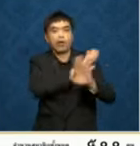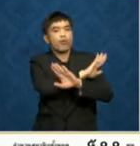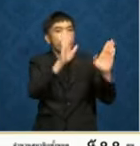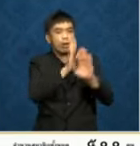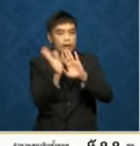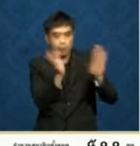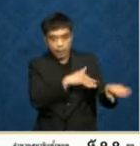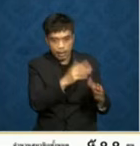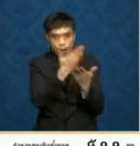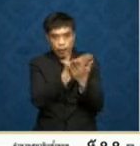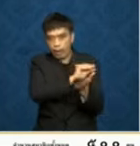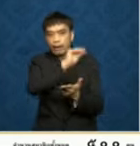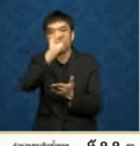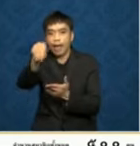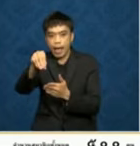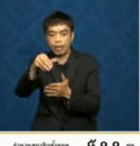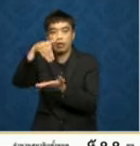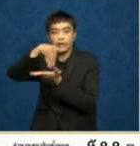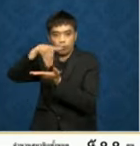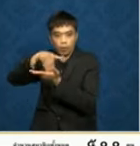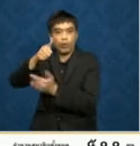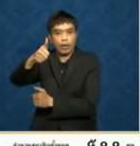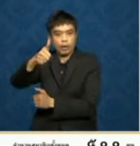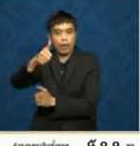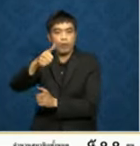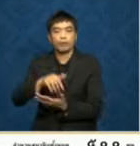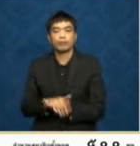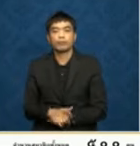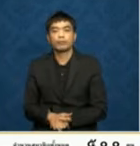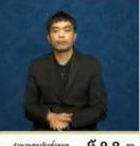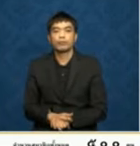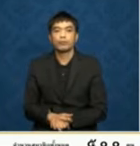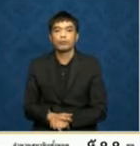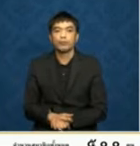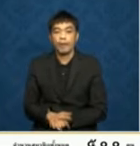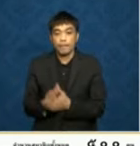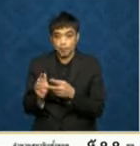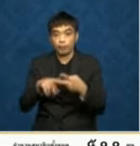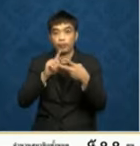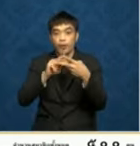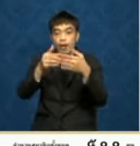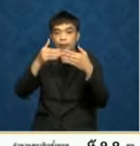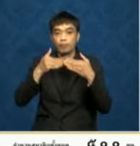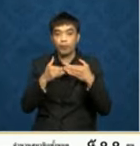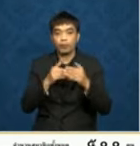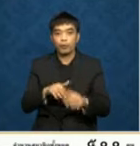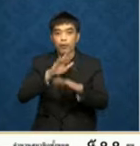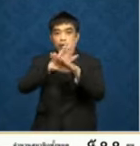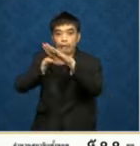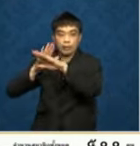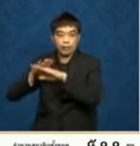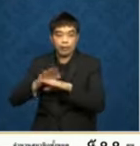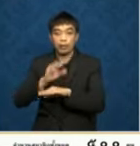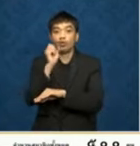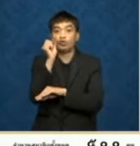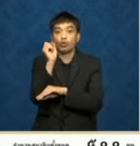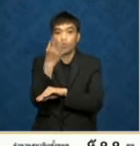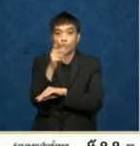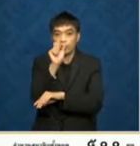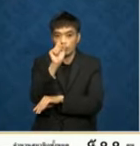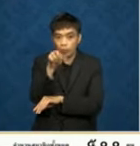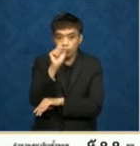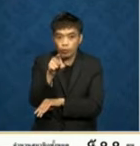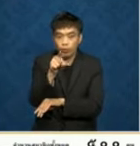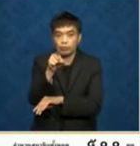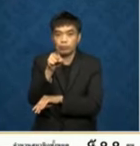เรื่ต่ไปที่สำคญกคามปอดภัยของปชาชนอย่มาก คือ ระบบเตือนภัยชกเฉิ ซึเปนโยบายทททรธมนตีว่าการ